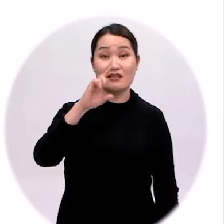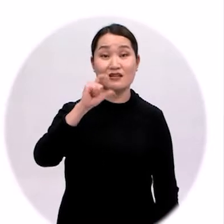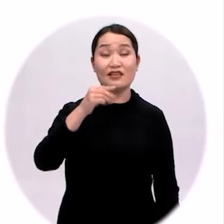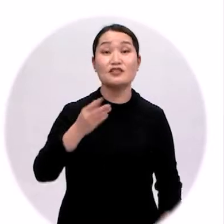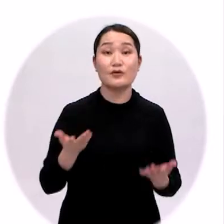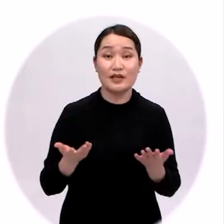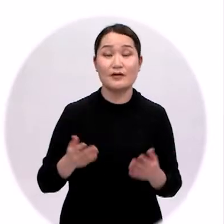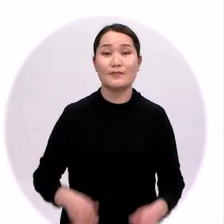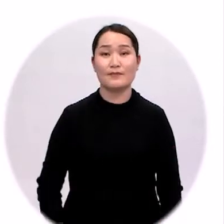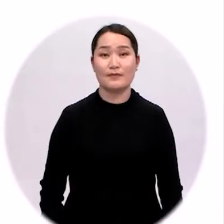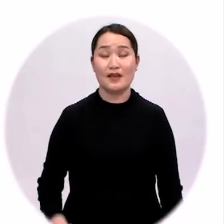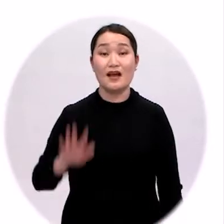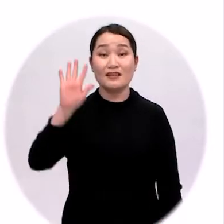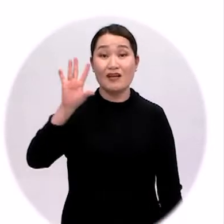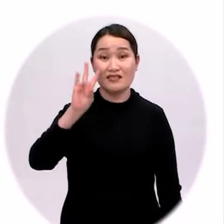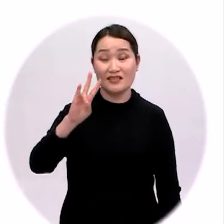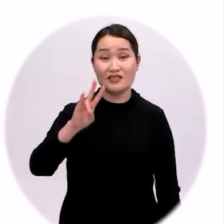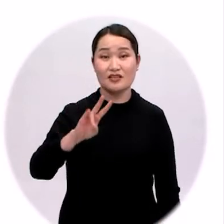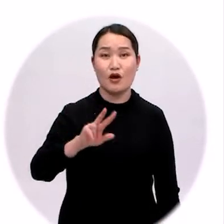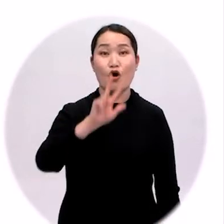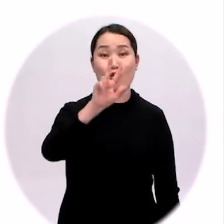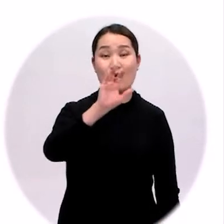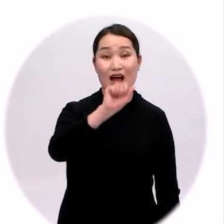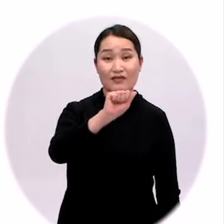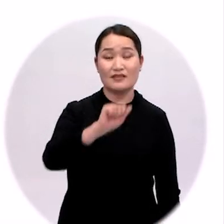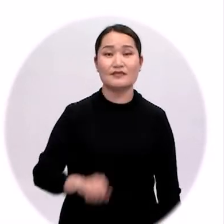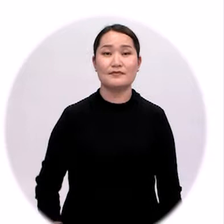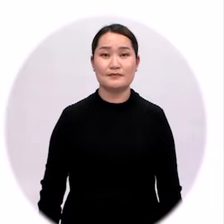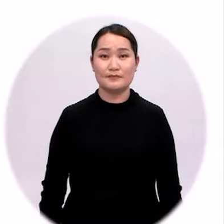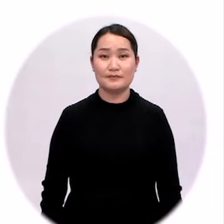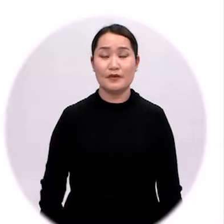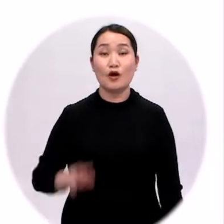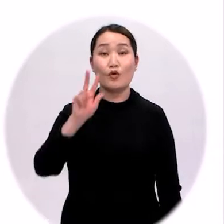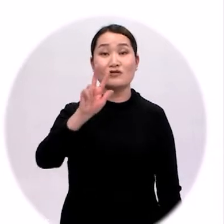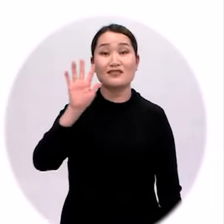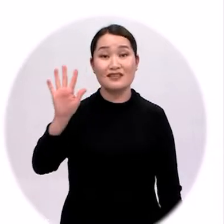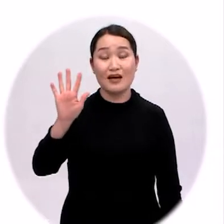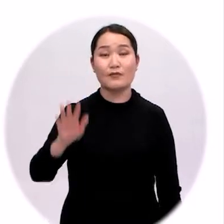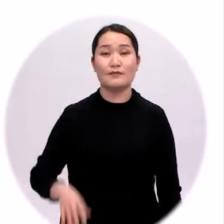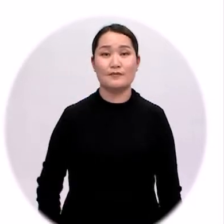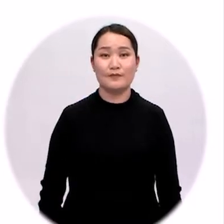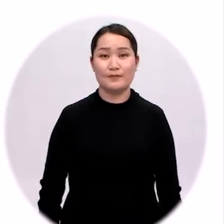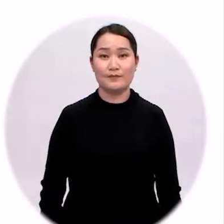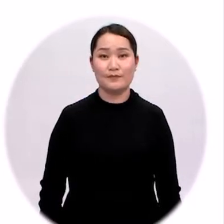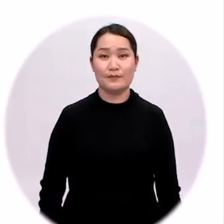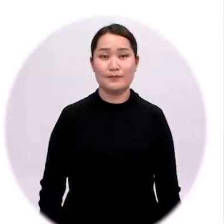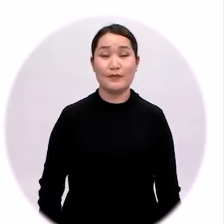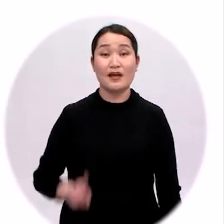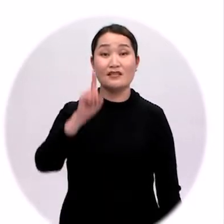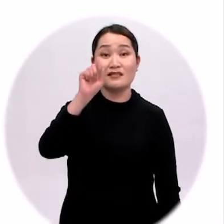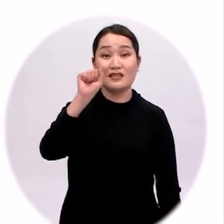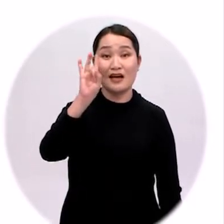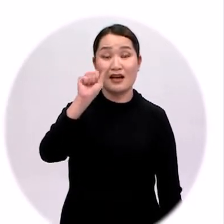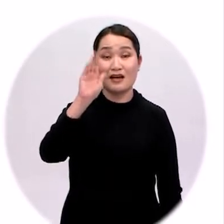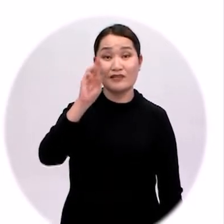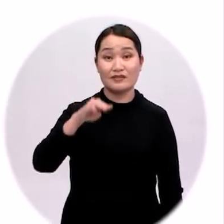ээ, 5 нэгж 3 10 туу 35. За, багш нь 1 10-ыг нэмээ.